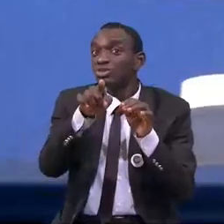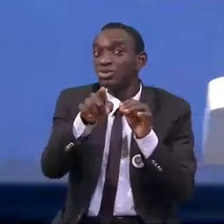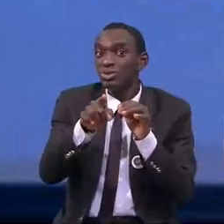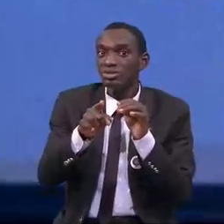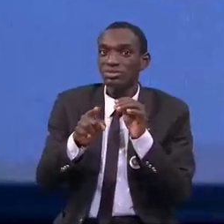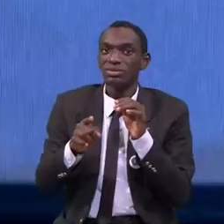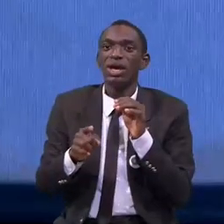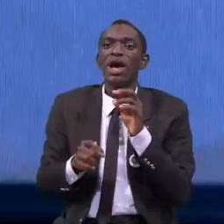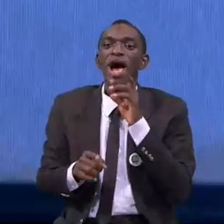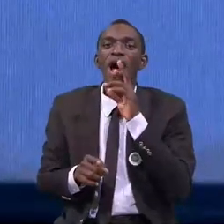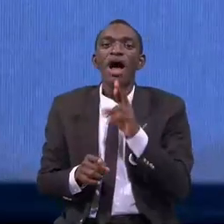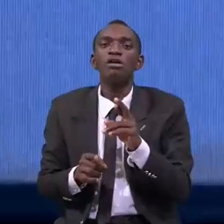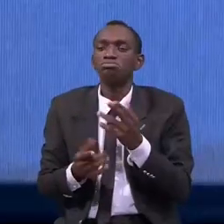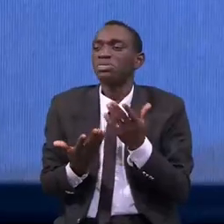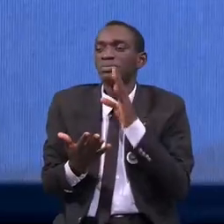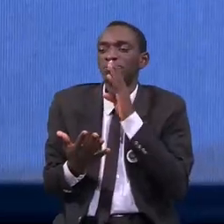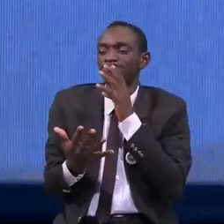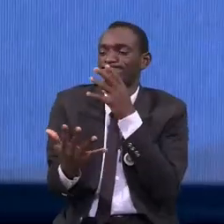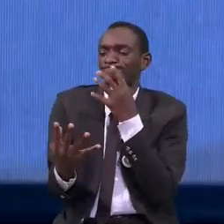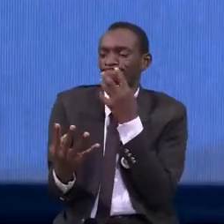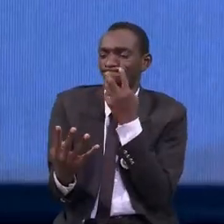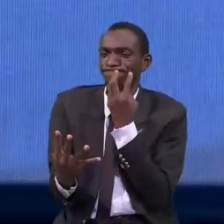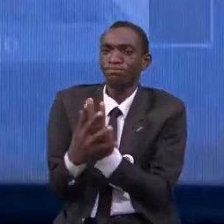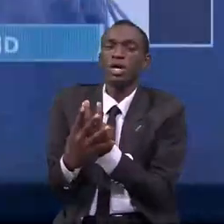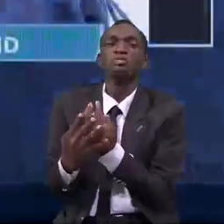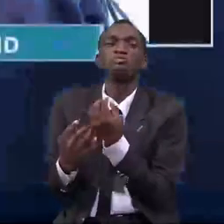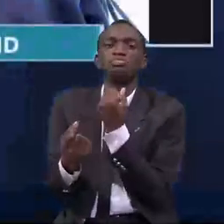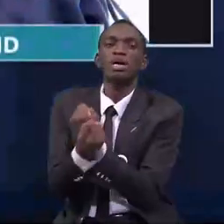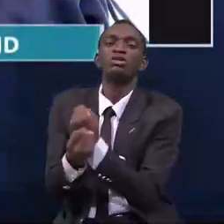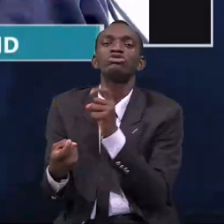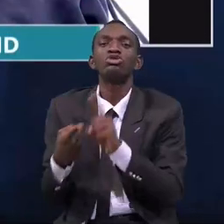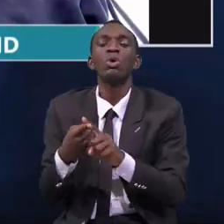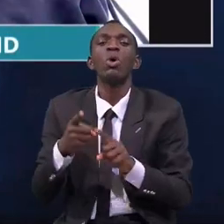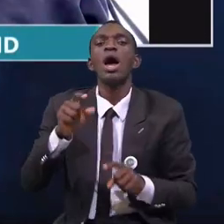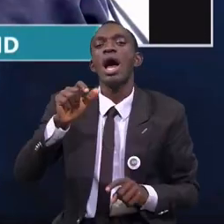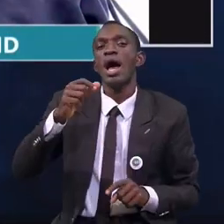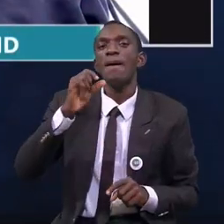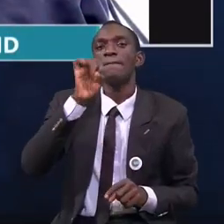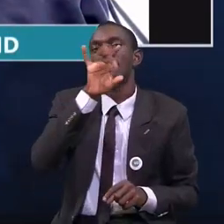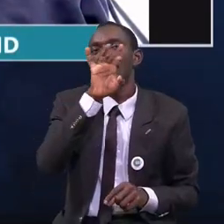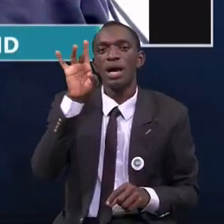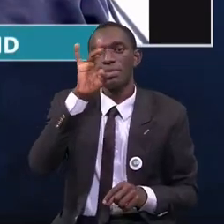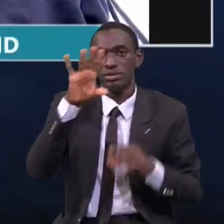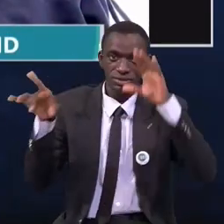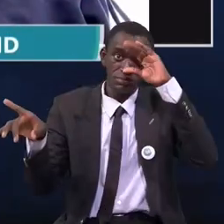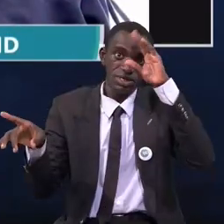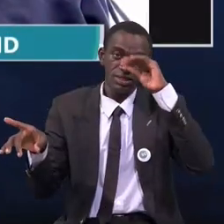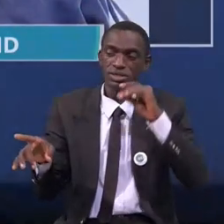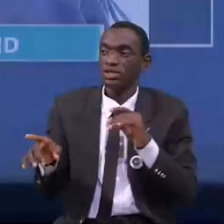point et vous êtes personnes qui était intime avec les